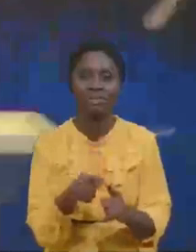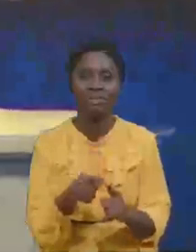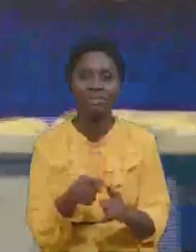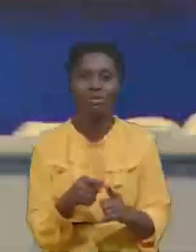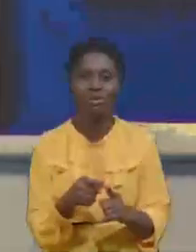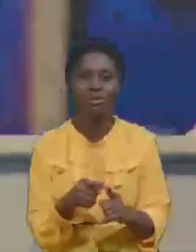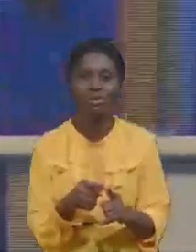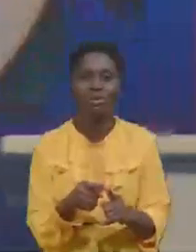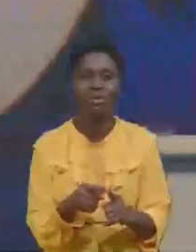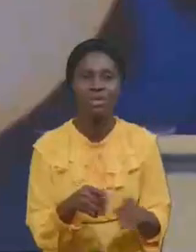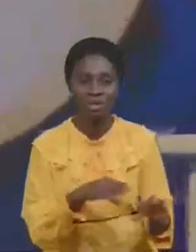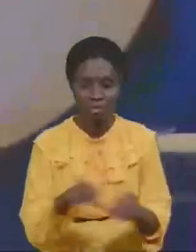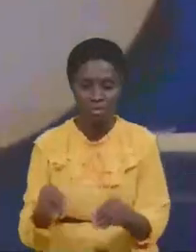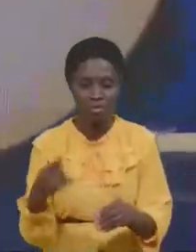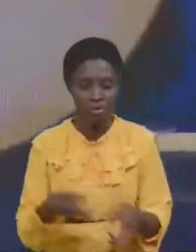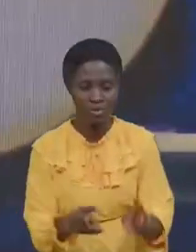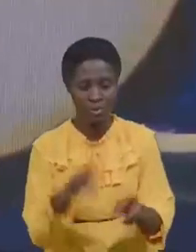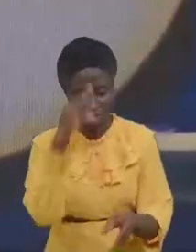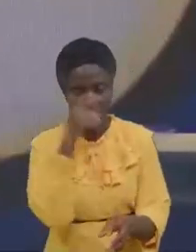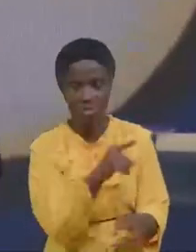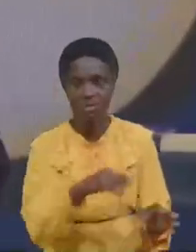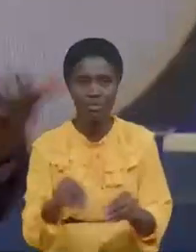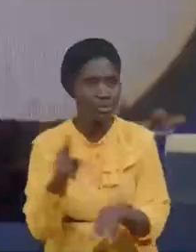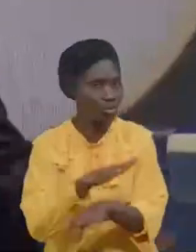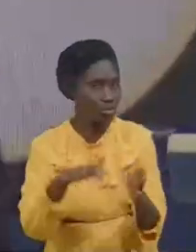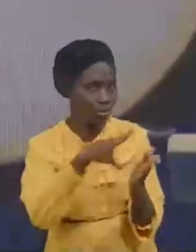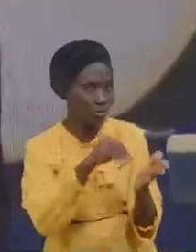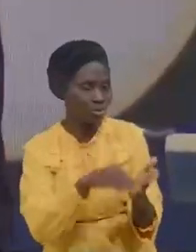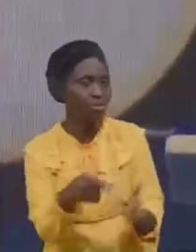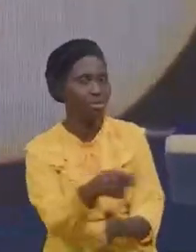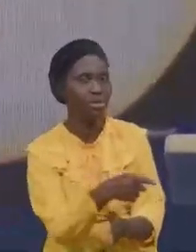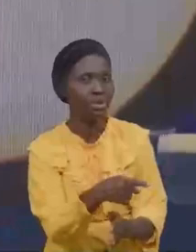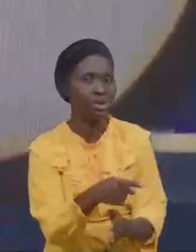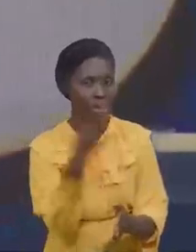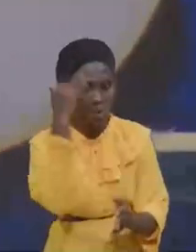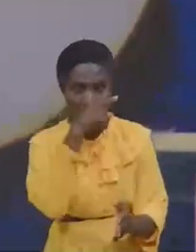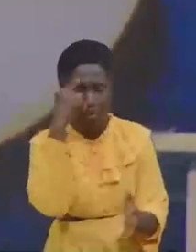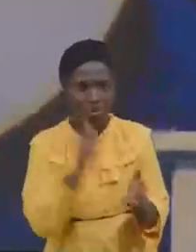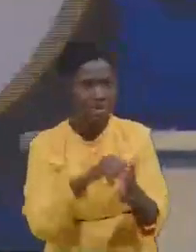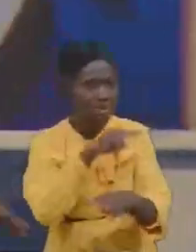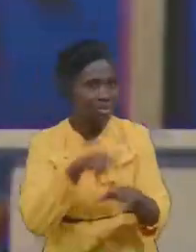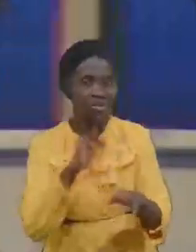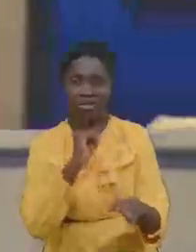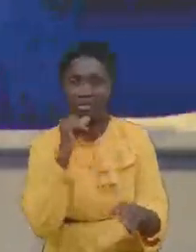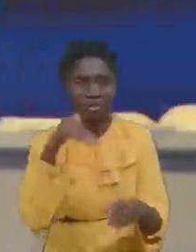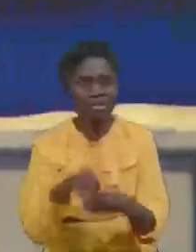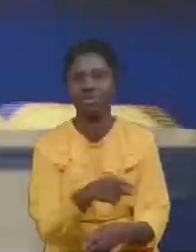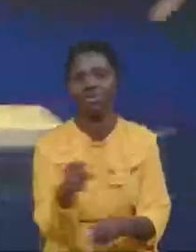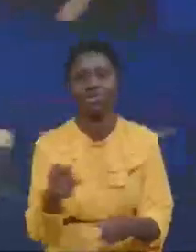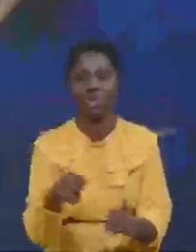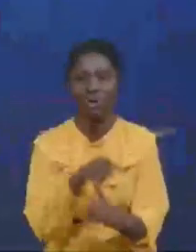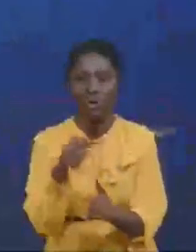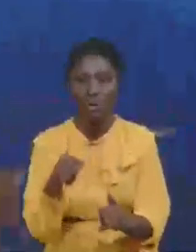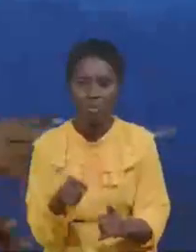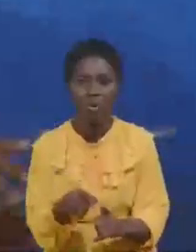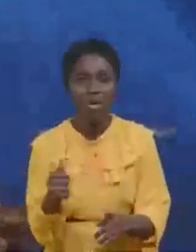telles que, comme les amphibiens, on veut parler de la grenouille. Tu n'es pas grenouille parce que la nature là n'est pas en